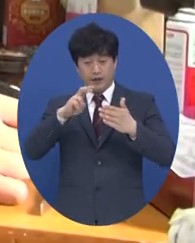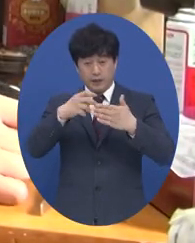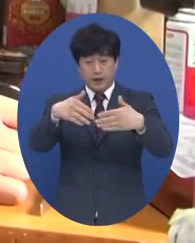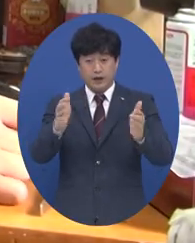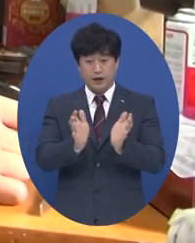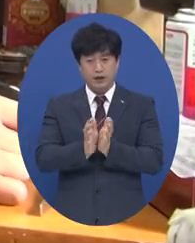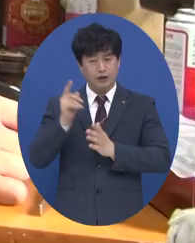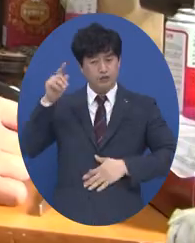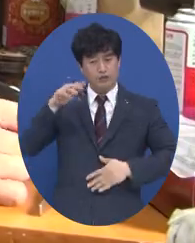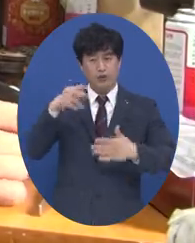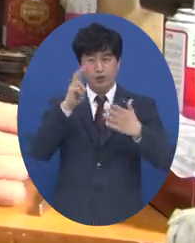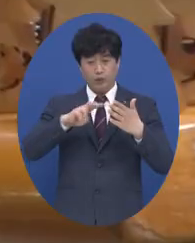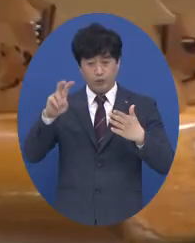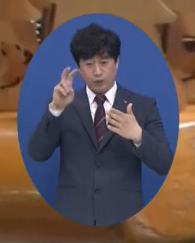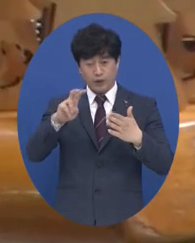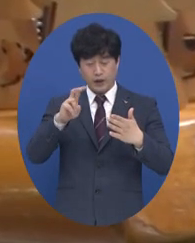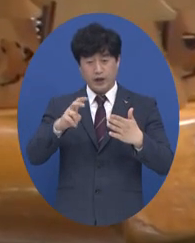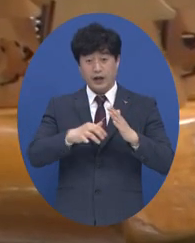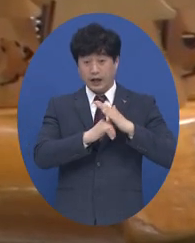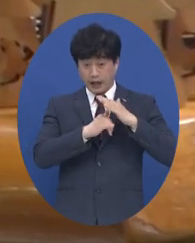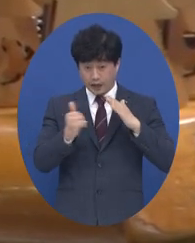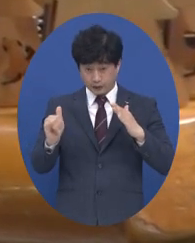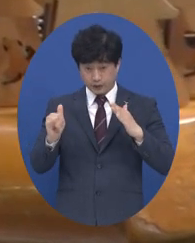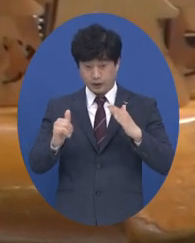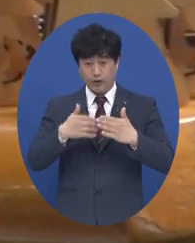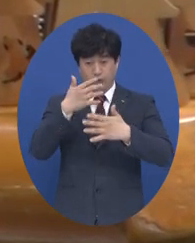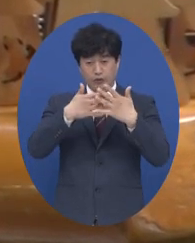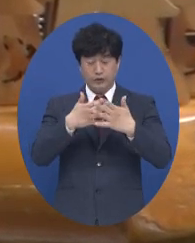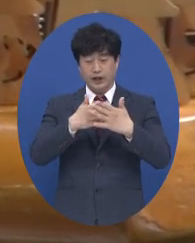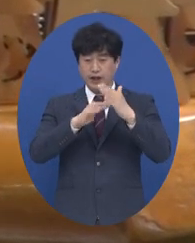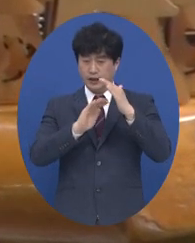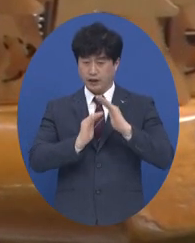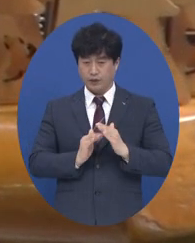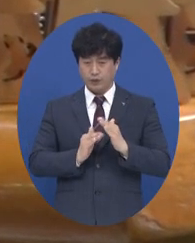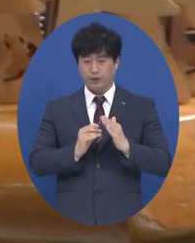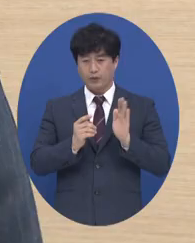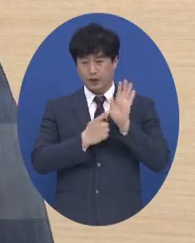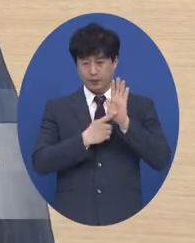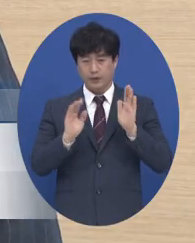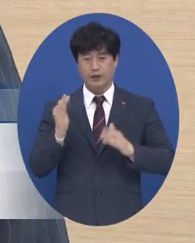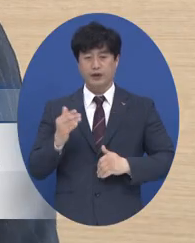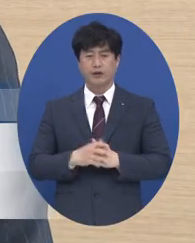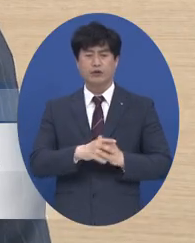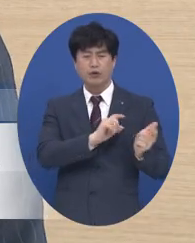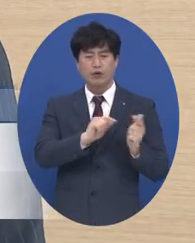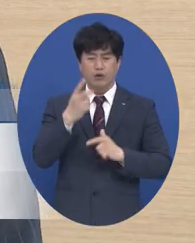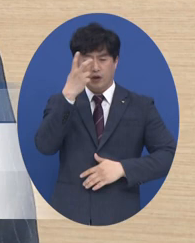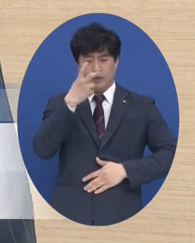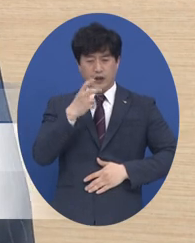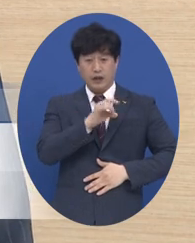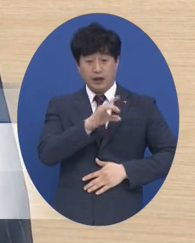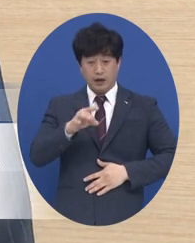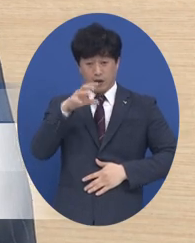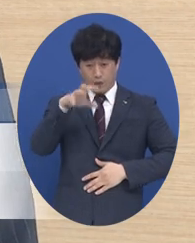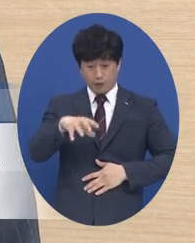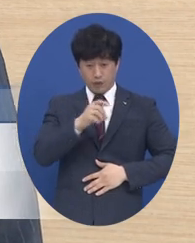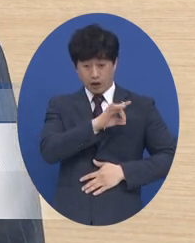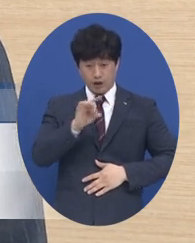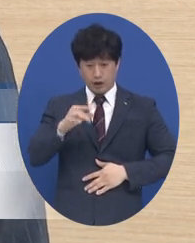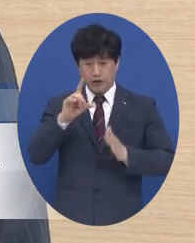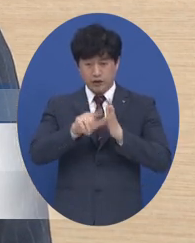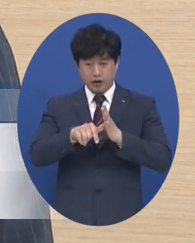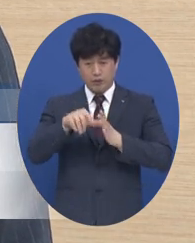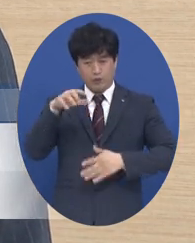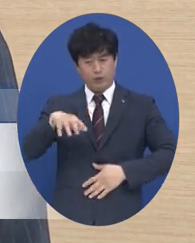추모곡과 세월호 참사 가족협의회 영상 메시지도 함께 공개됩니다. 여러 감독들이 각자의 위치, 각자의